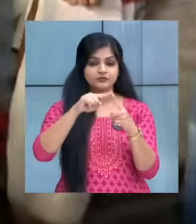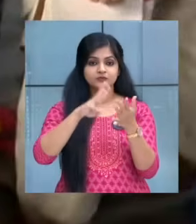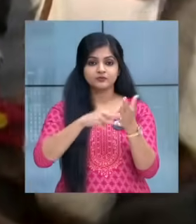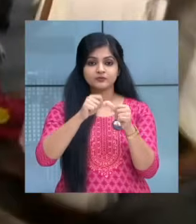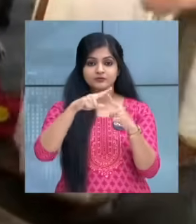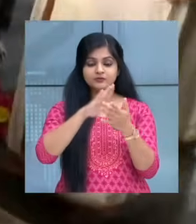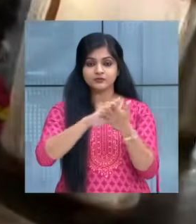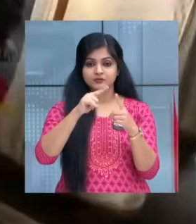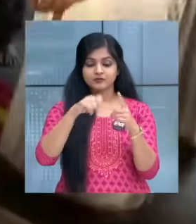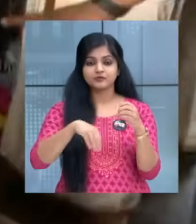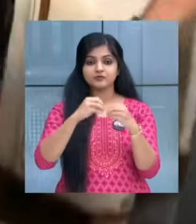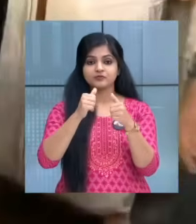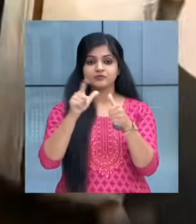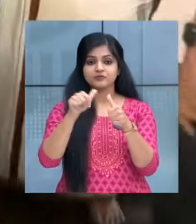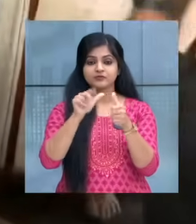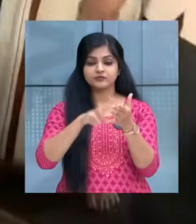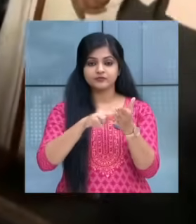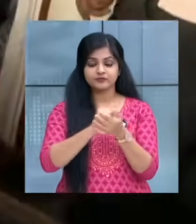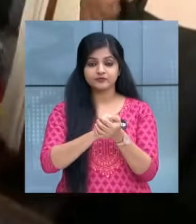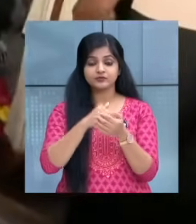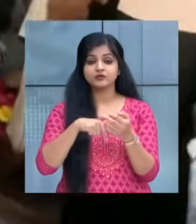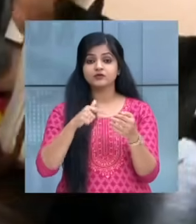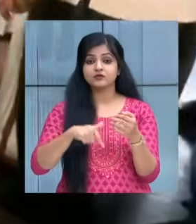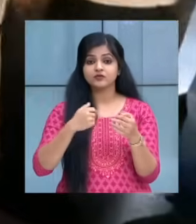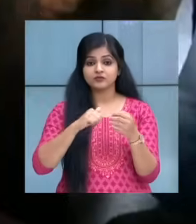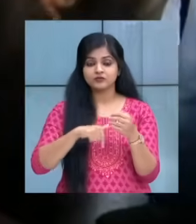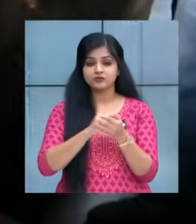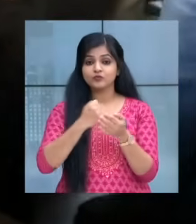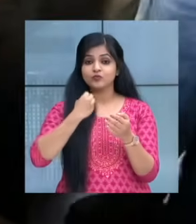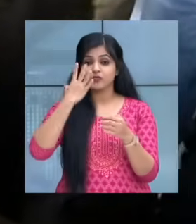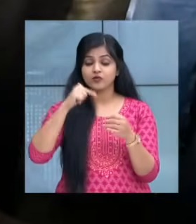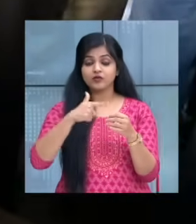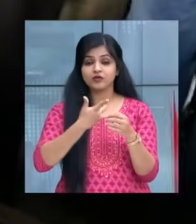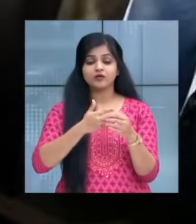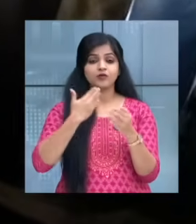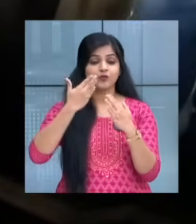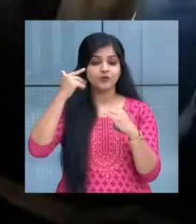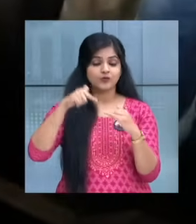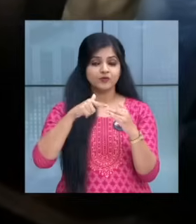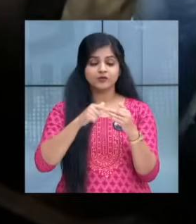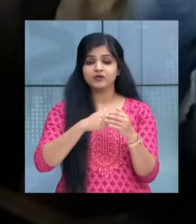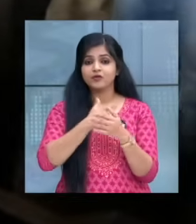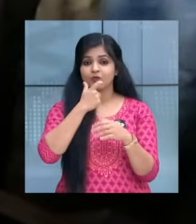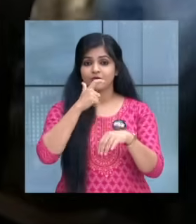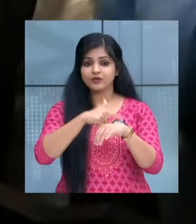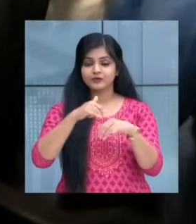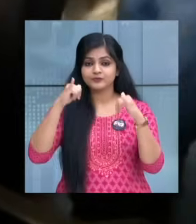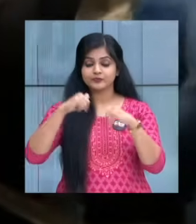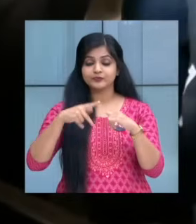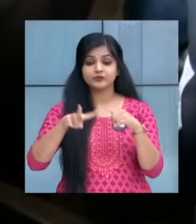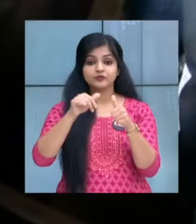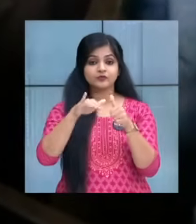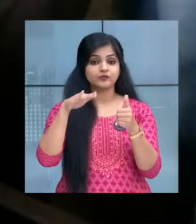ചടങ്ങുകൾ ഇപ്പോഴും ശാന്തി കവാടത്തിൽ തുടരുകയാണ്. ഇന്ന് രാവിലെയാണ് അദ്ദേഹം ഏറെക്കാലമായി അവസാന കാലത്ത് താമസിച്ചിരുന്ന വഴുതക്കാട്ടെ